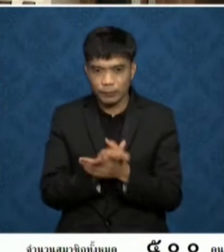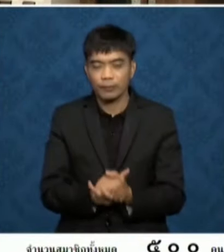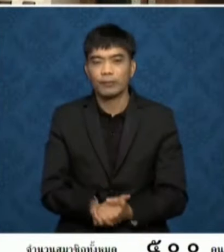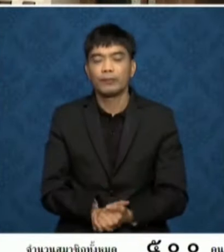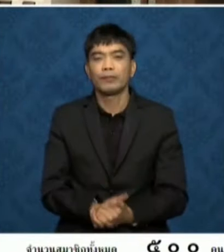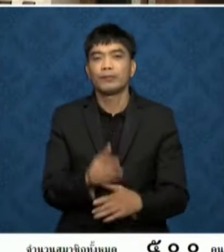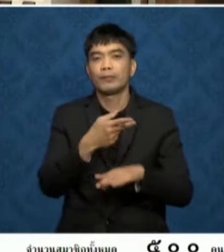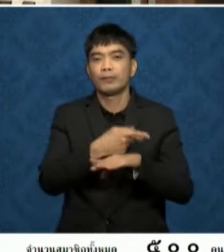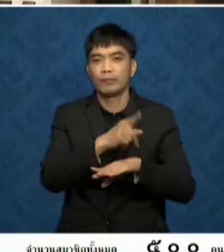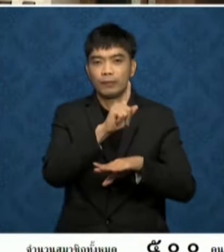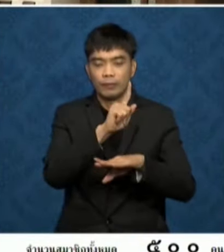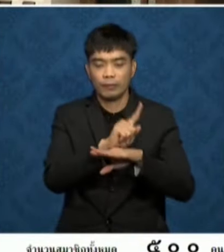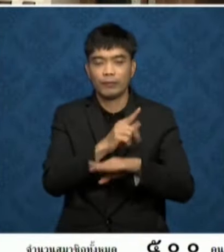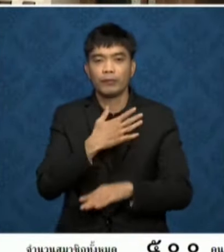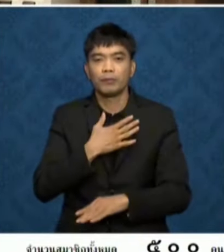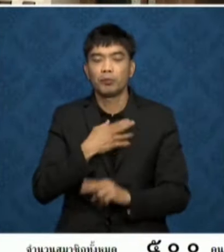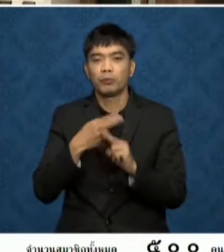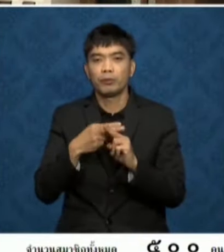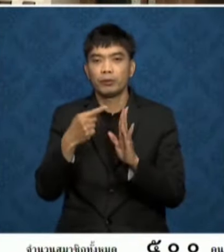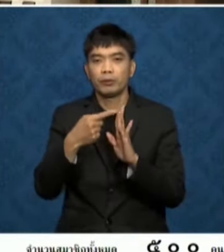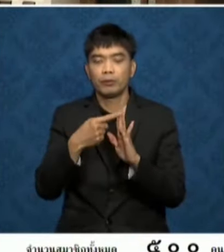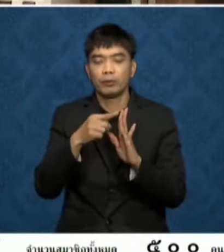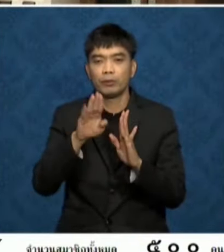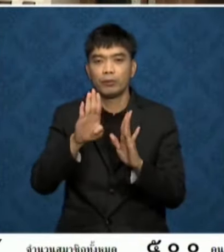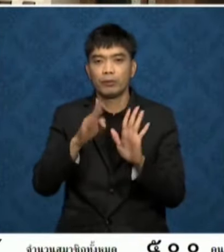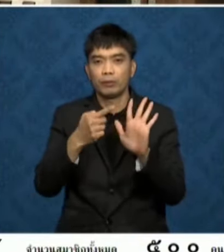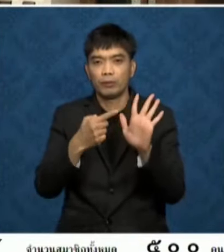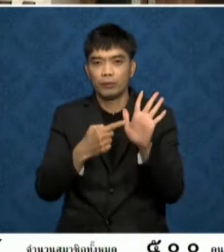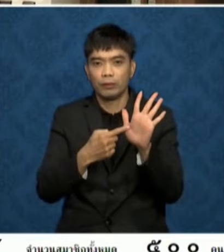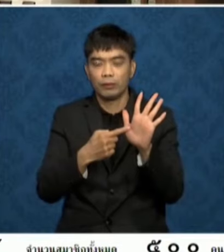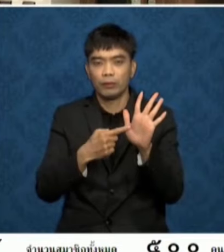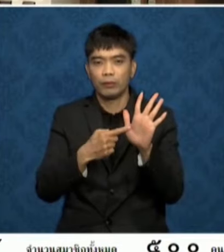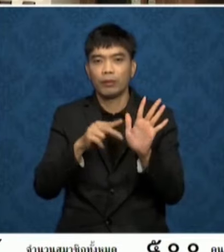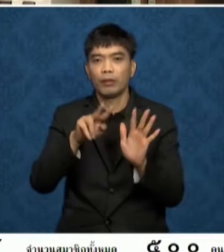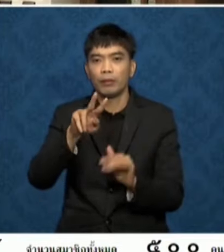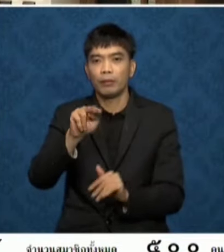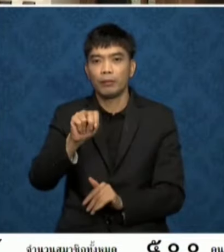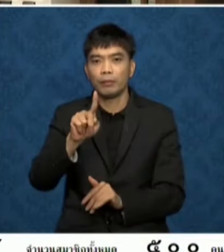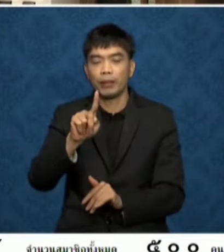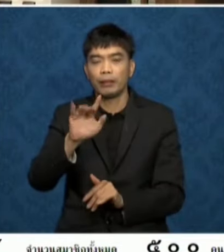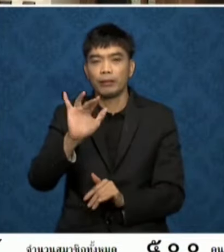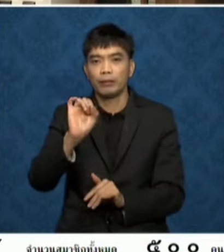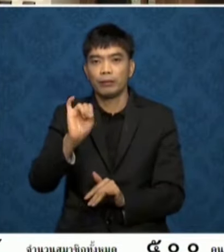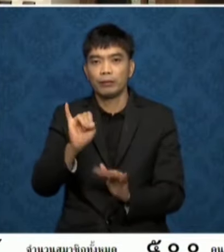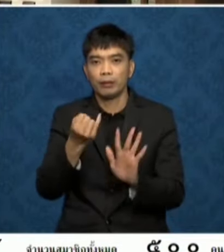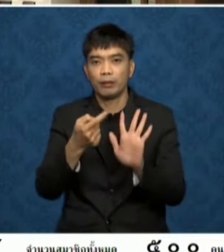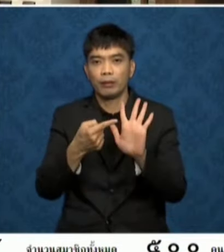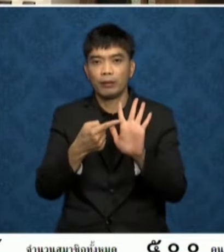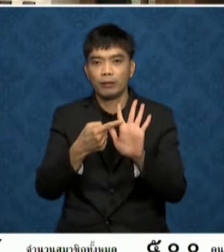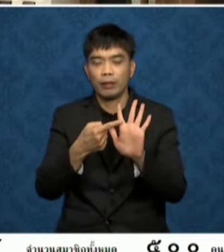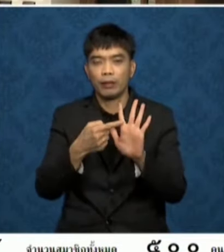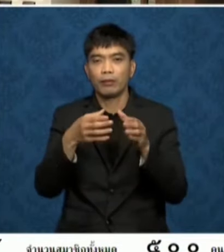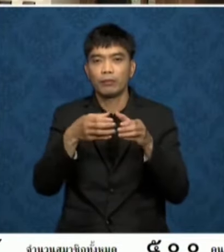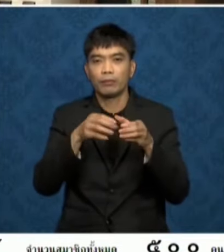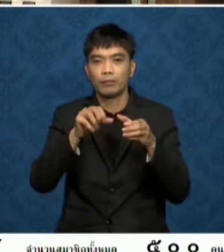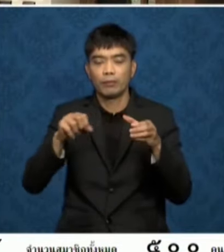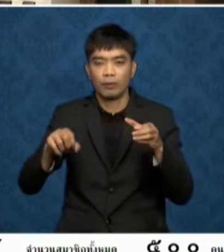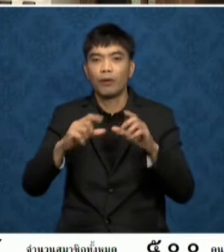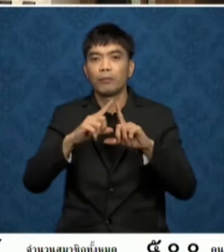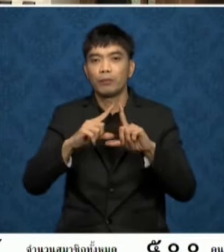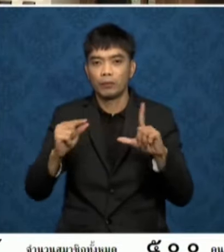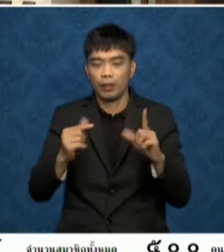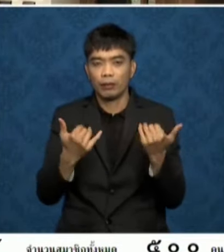เรียนท่านประธานสภาดิฉันเบญจาแสงจันทร์สมาชิกสภาผู้แทนราษฎรแบบบัญชีรายชื่อพรรคก้าวไกลค่ะจากร่างพระรา